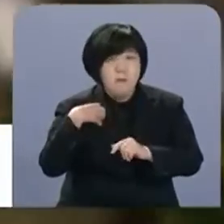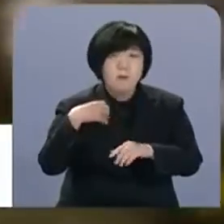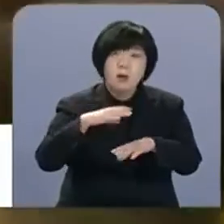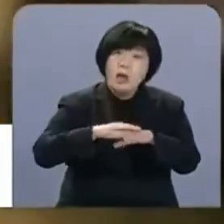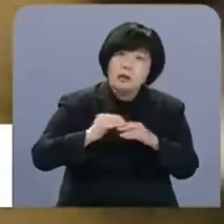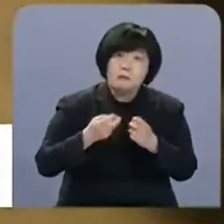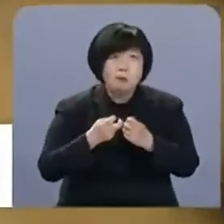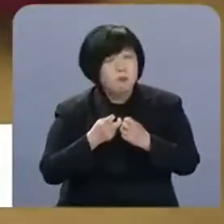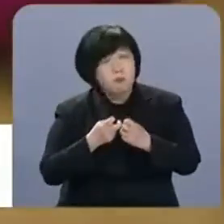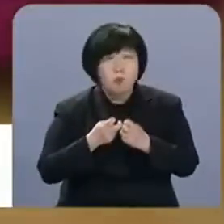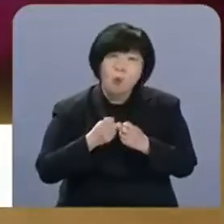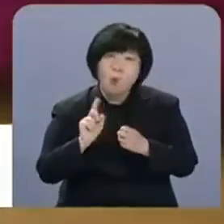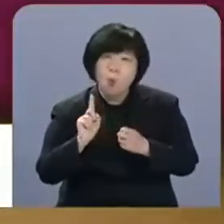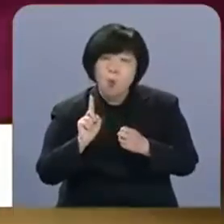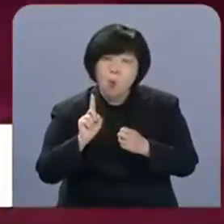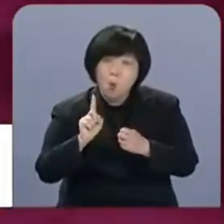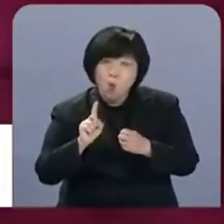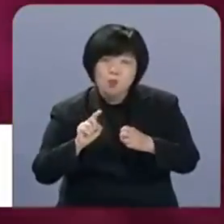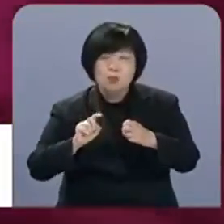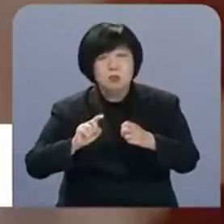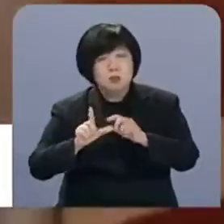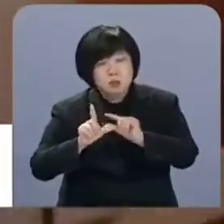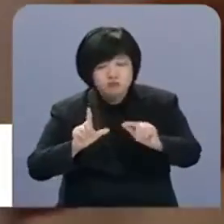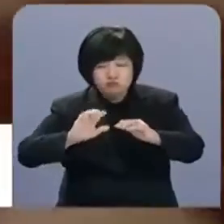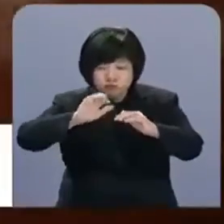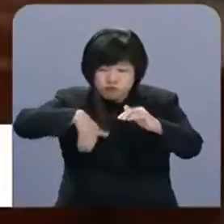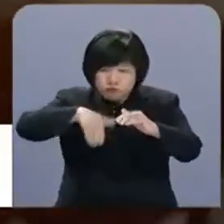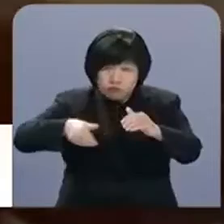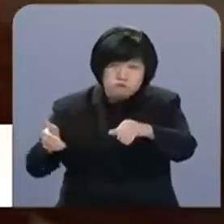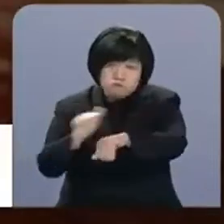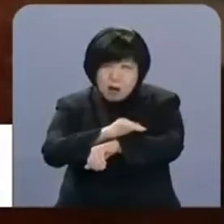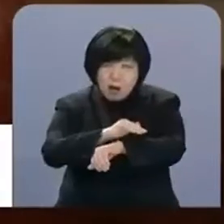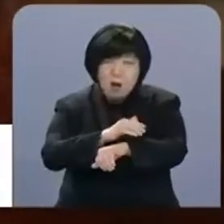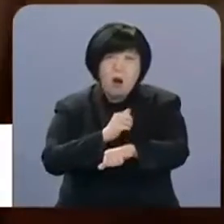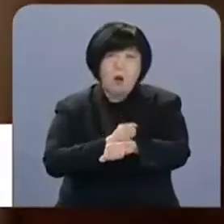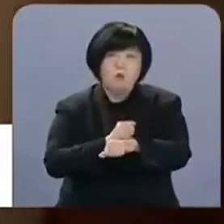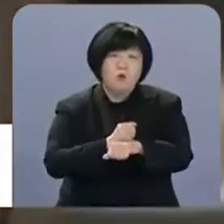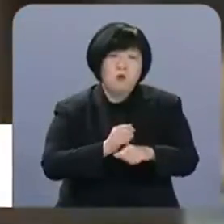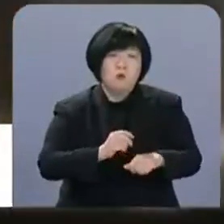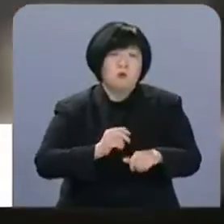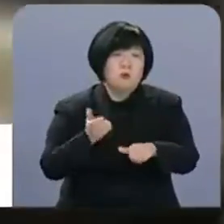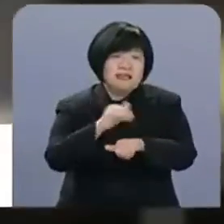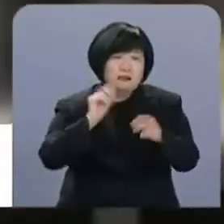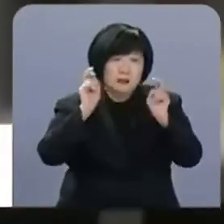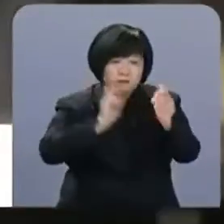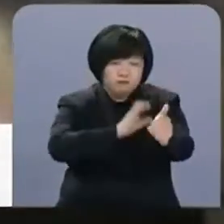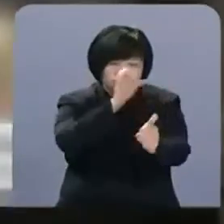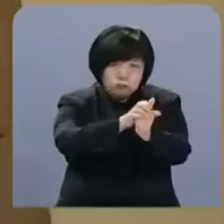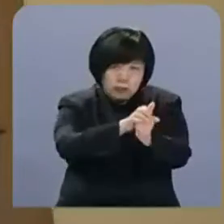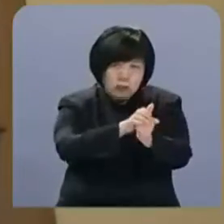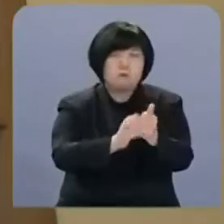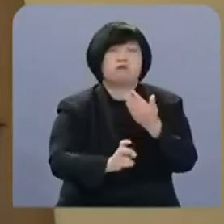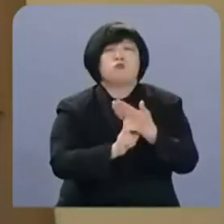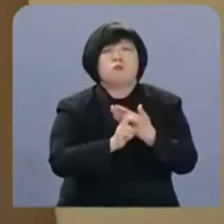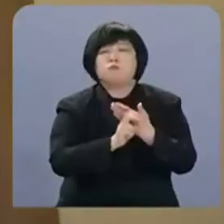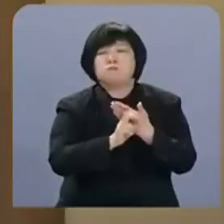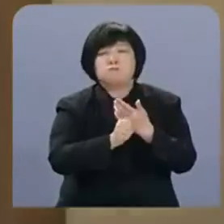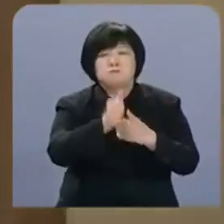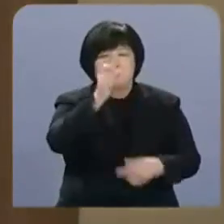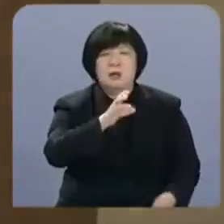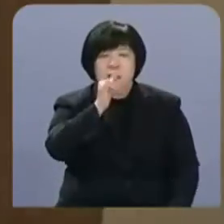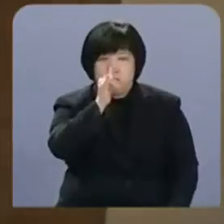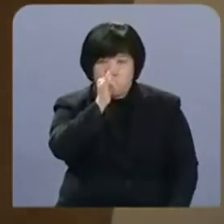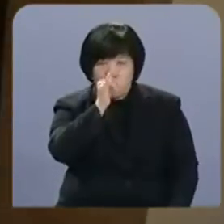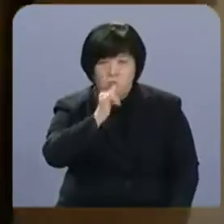일부는 죽은 동물을 땅에 묻고 등록되지 않은 장묘 업체를 이용해 불법 패기 우려도 높습니다 미국 된 다른 나라에서